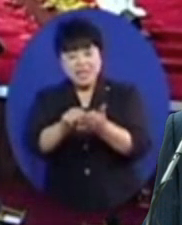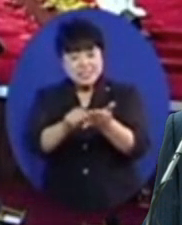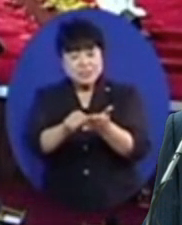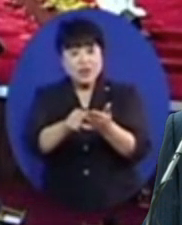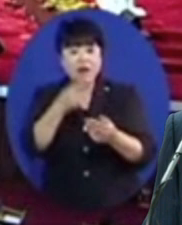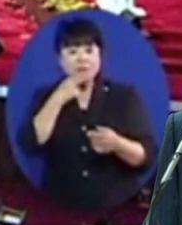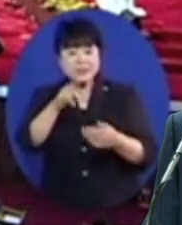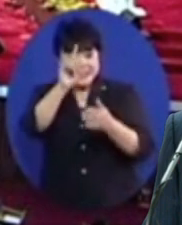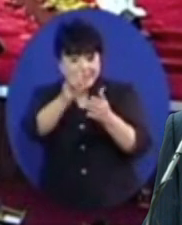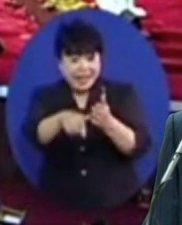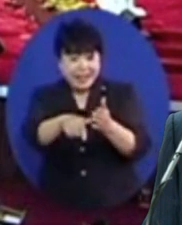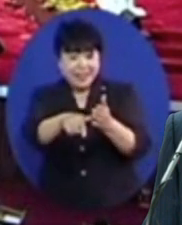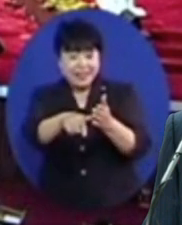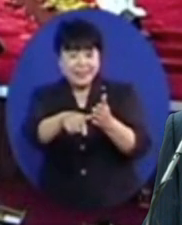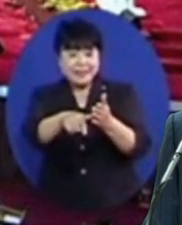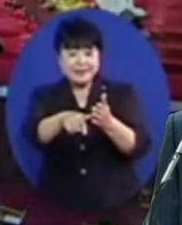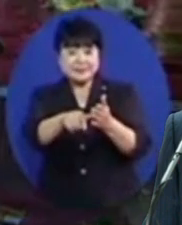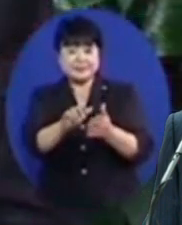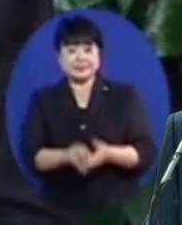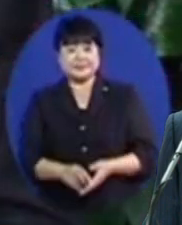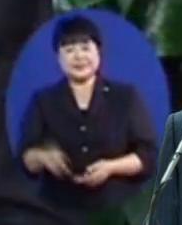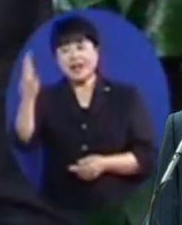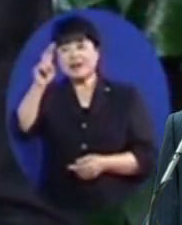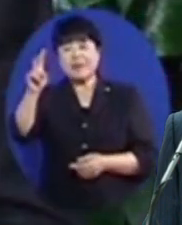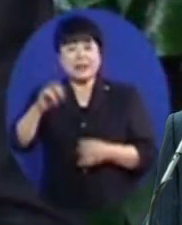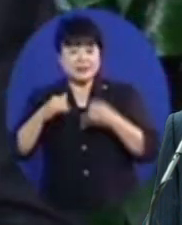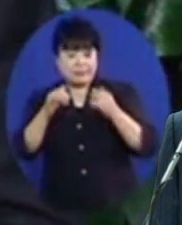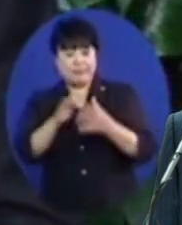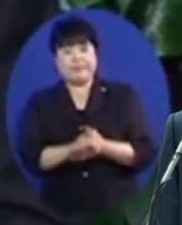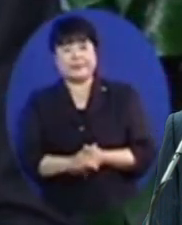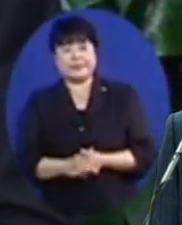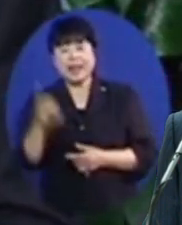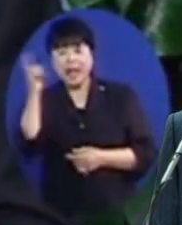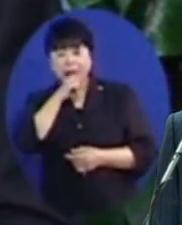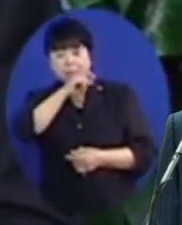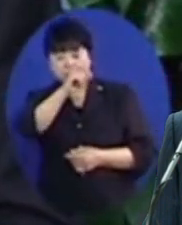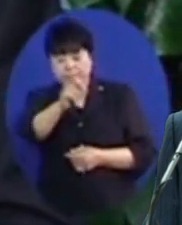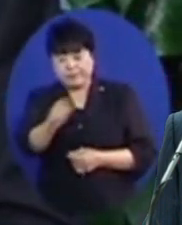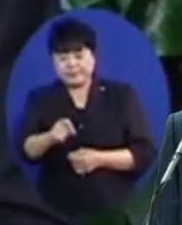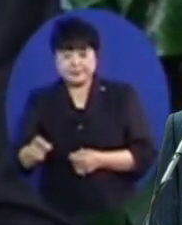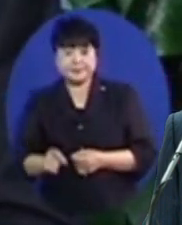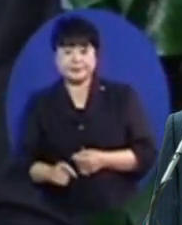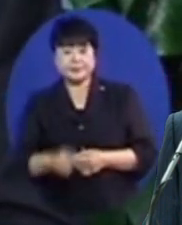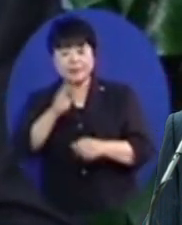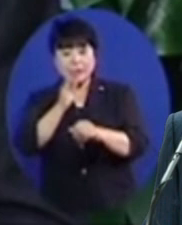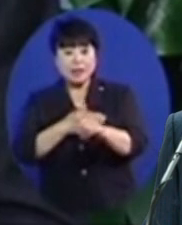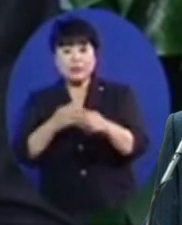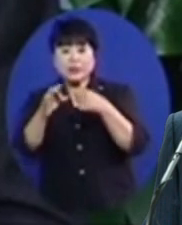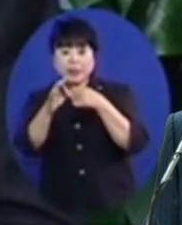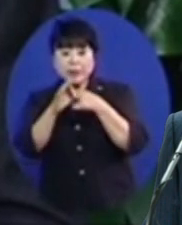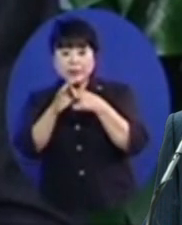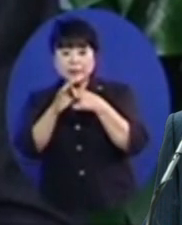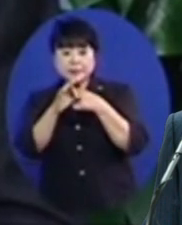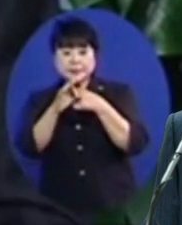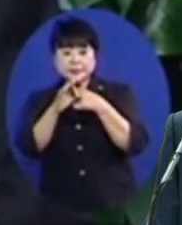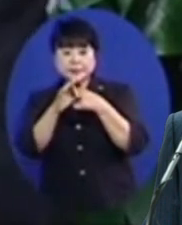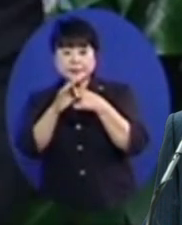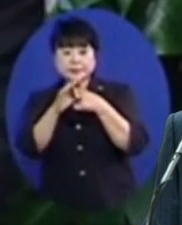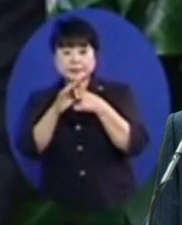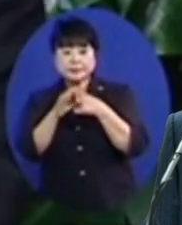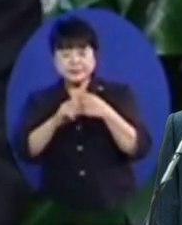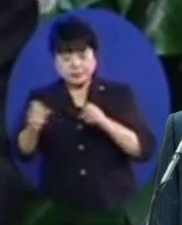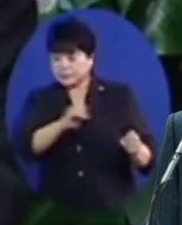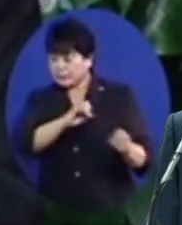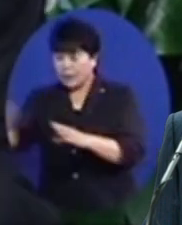지우개가 없을 때는 음악가들이 악보를 적어 나가다가 잘못했으면 그걸 다